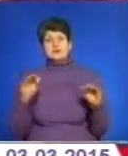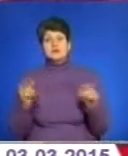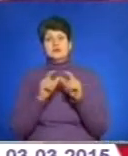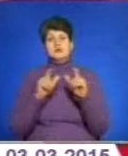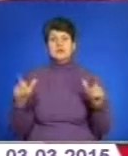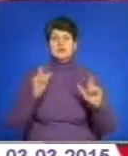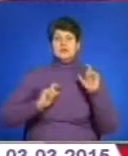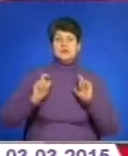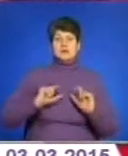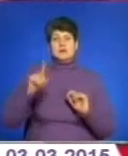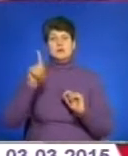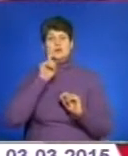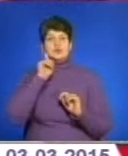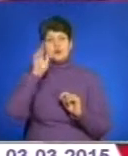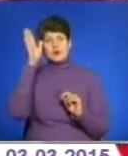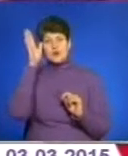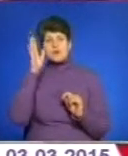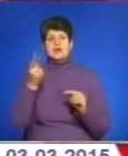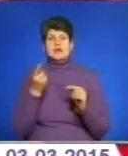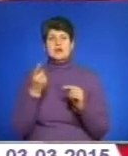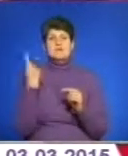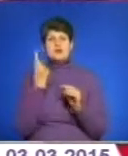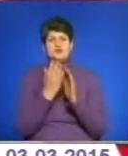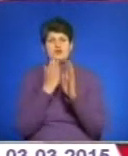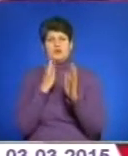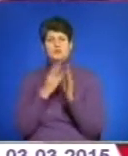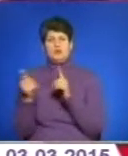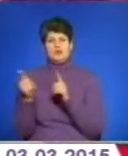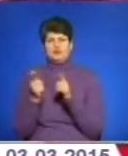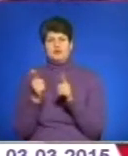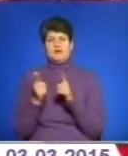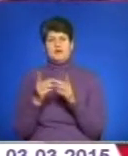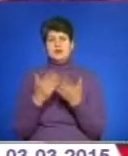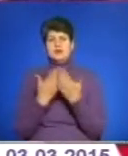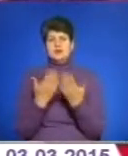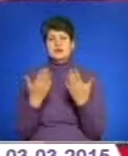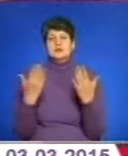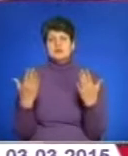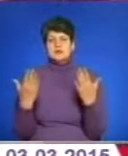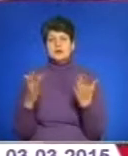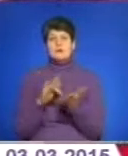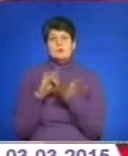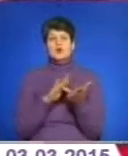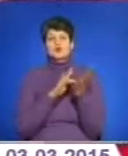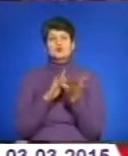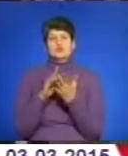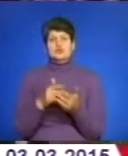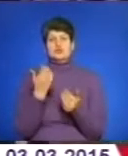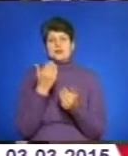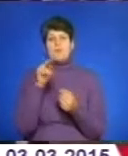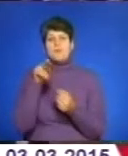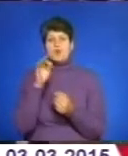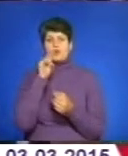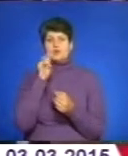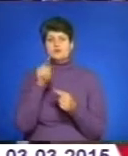молоді науковці – це і є та аудиторія, на яку ми в першу чергу розраховували, готуючи цю виставку і подорожуючи нею по Україні.